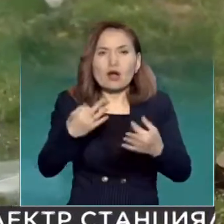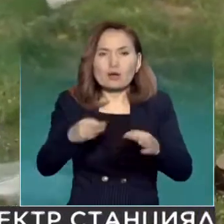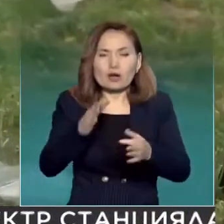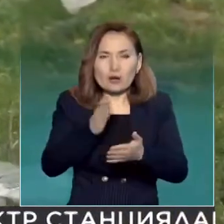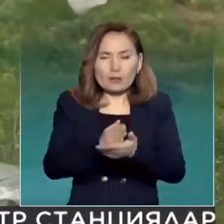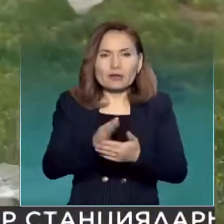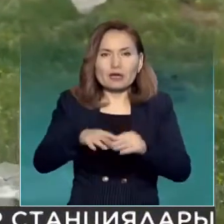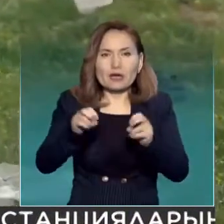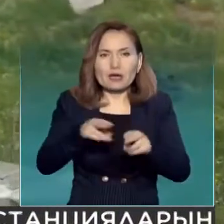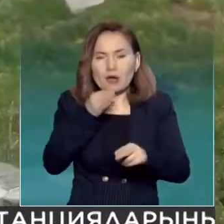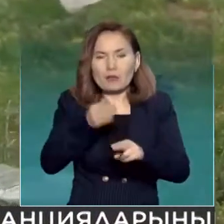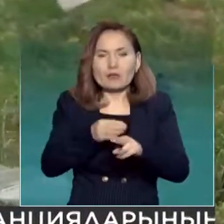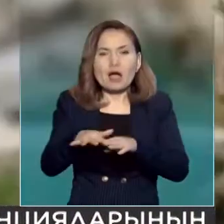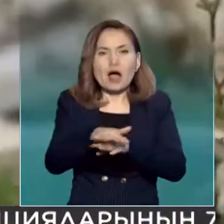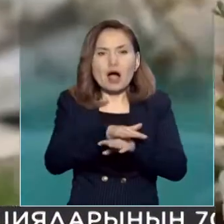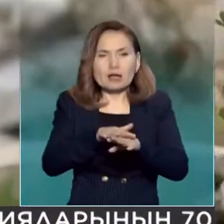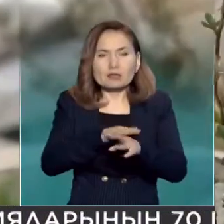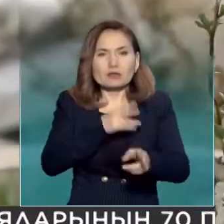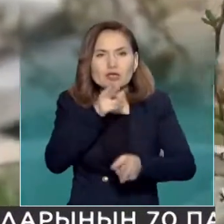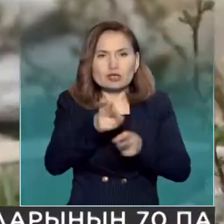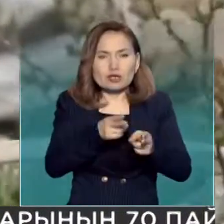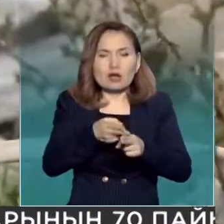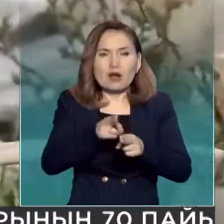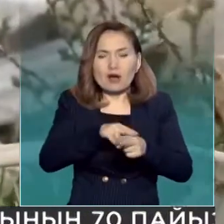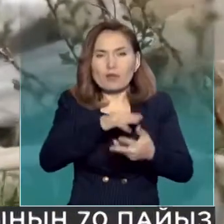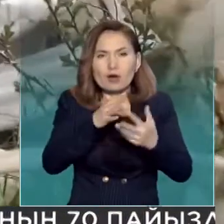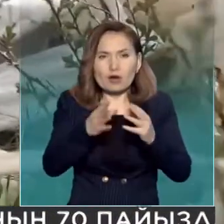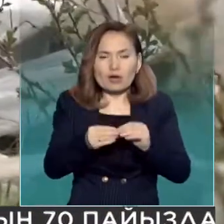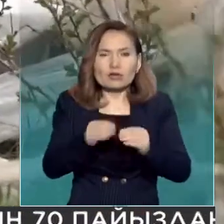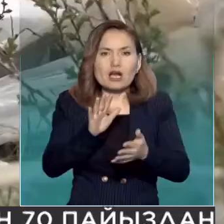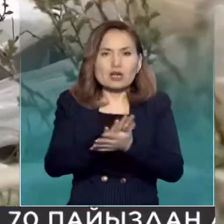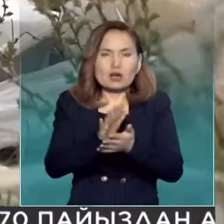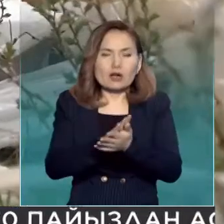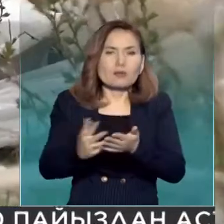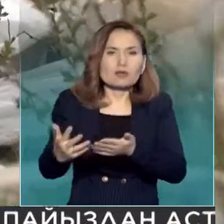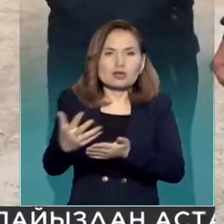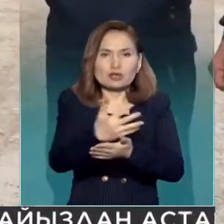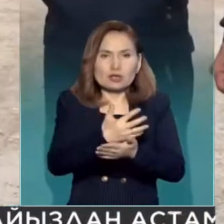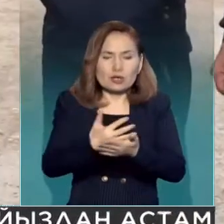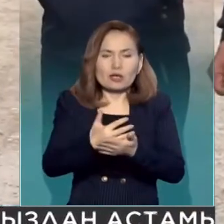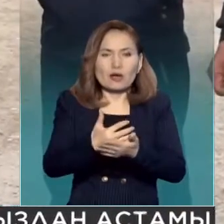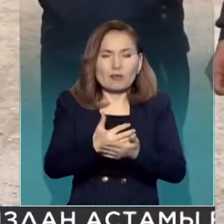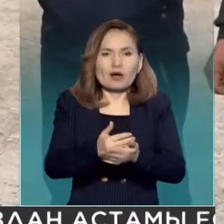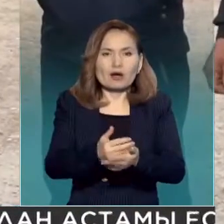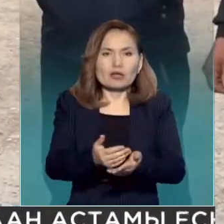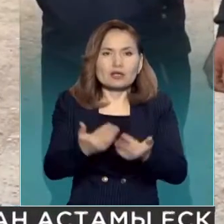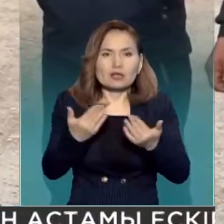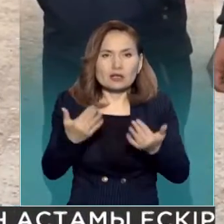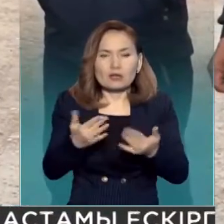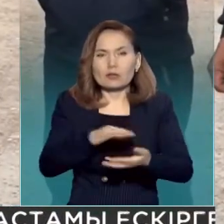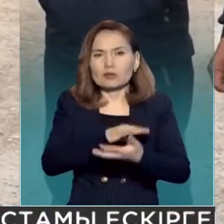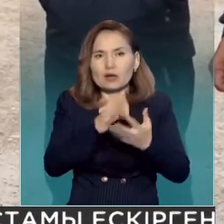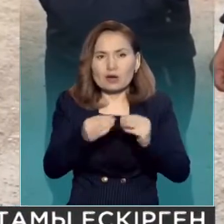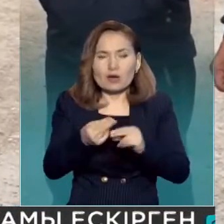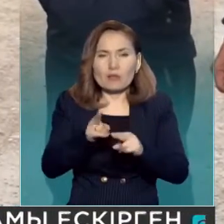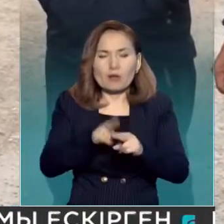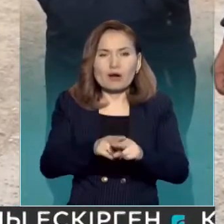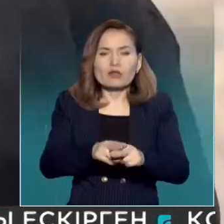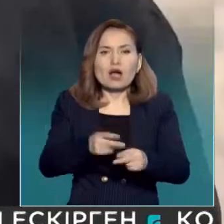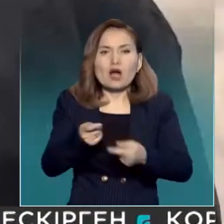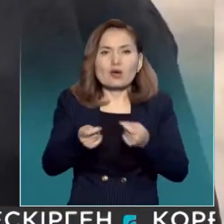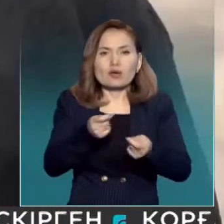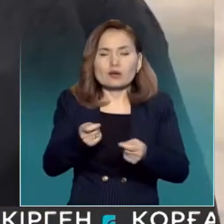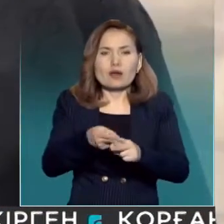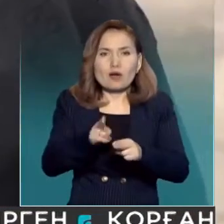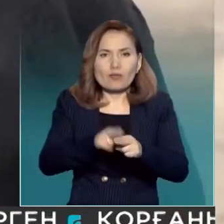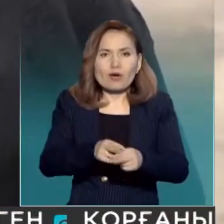мамандардың сөзі. Ал тұрғындар полигонда қоқысты көму әдісінен бөлек өзге де талаптардың сақталмай отырғанын айтады. Сондықтан жауаптылардың бұл ісіне